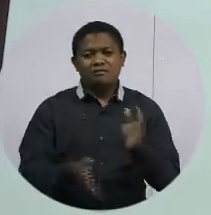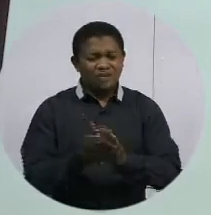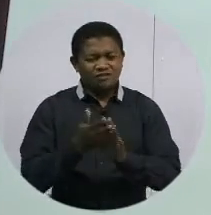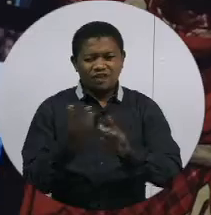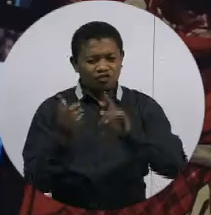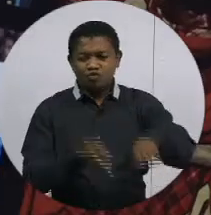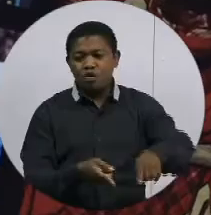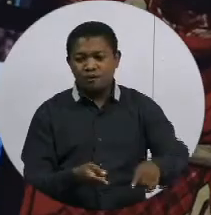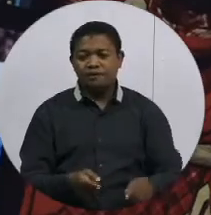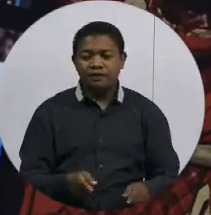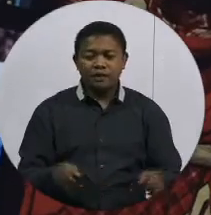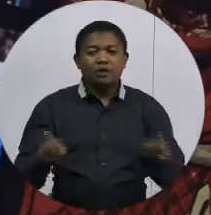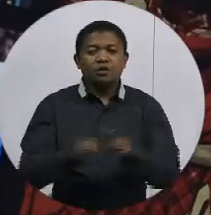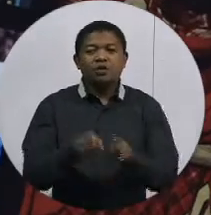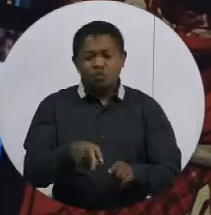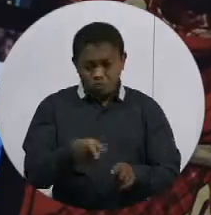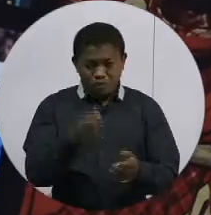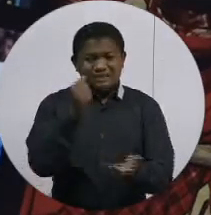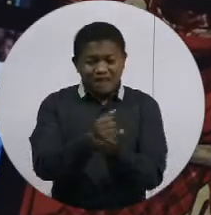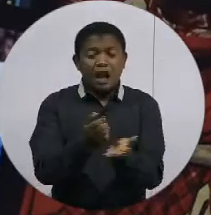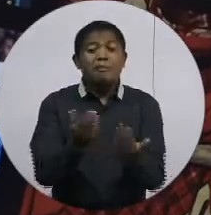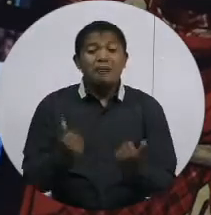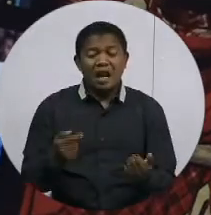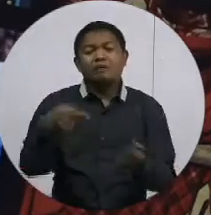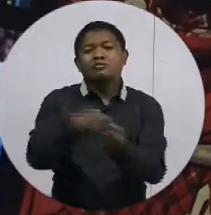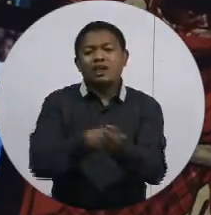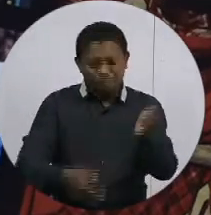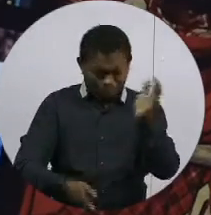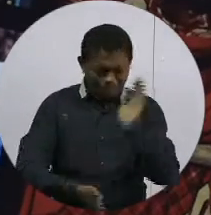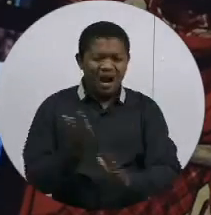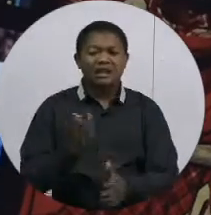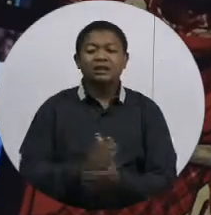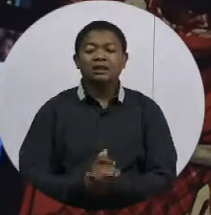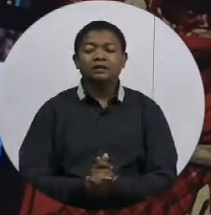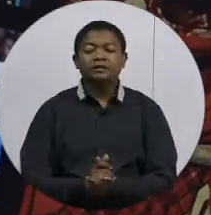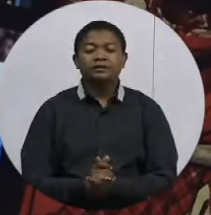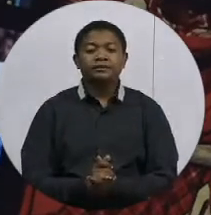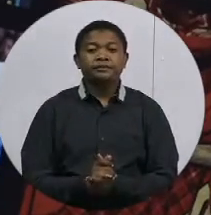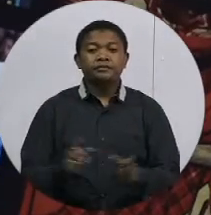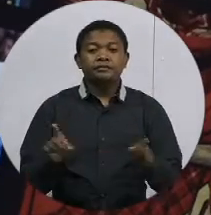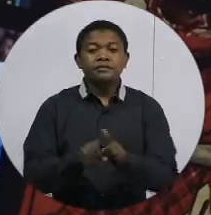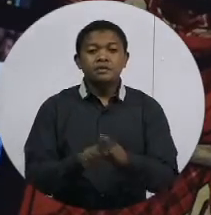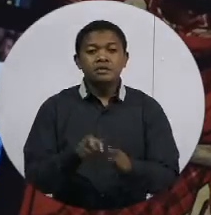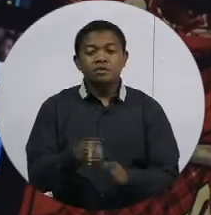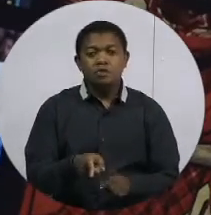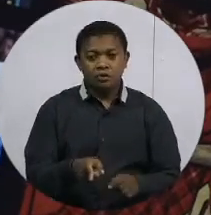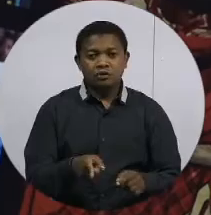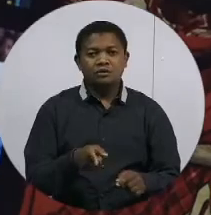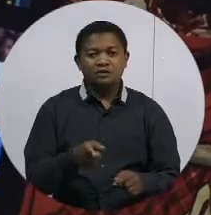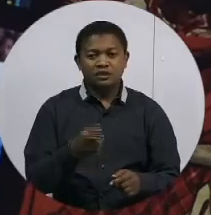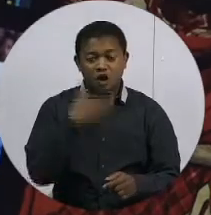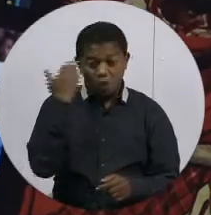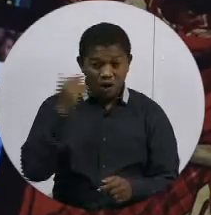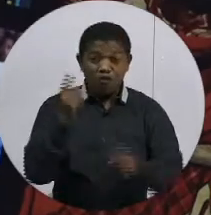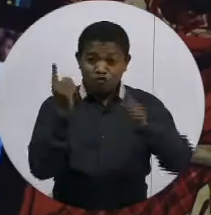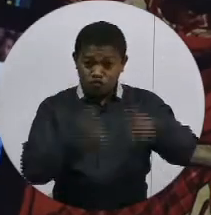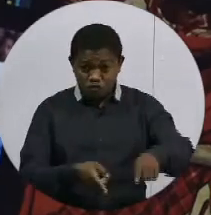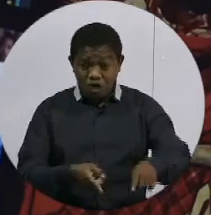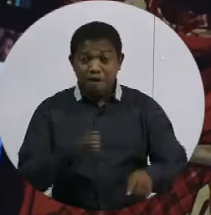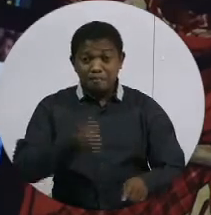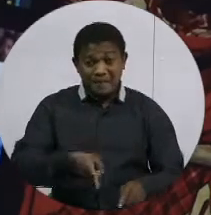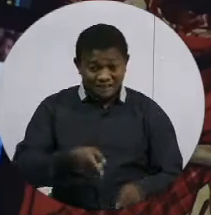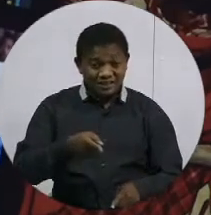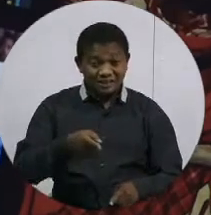atahorana hivadika amin'ilay fiseho mahery vaika iny izany, ka tokony ampidirina any amin'ny hôpitaly daholo na any amin'ny